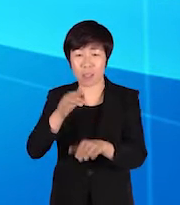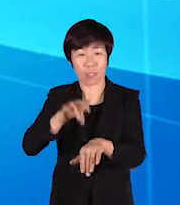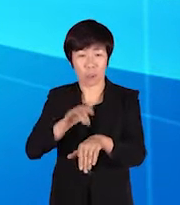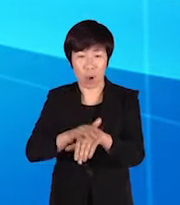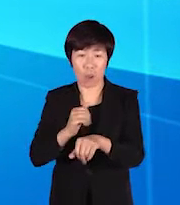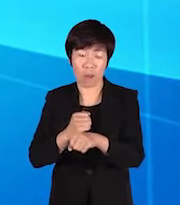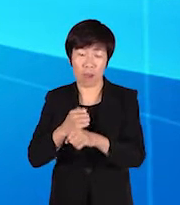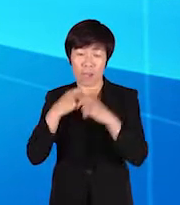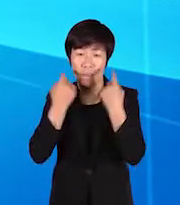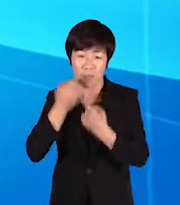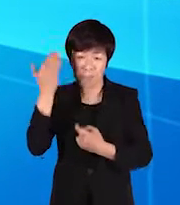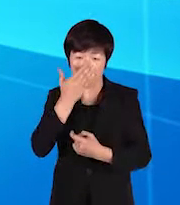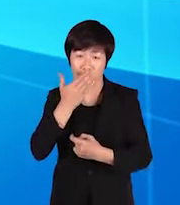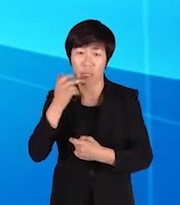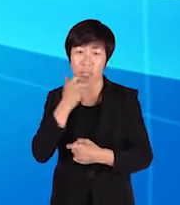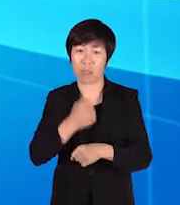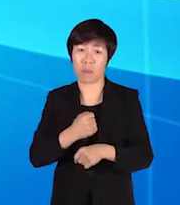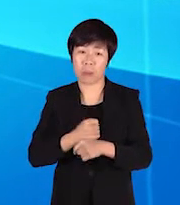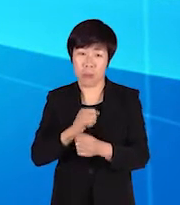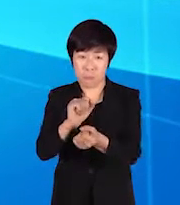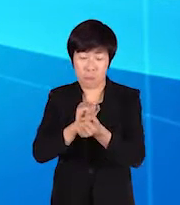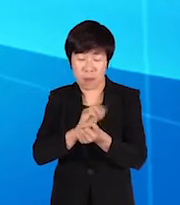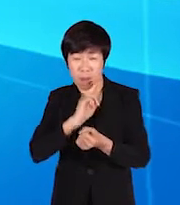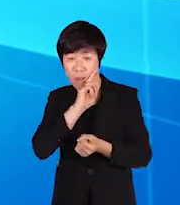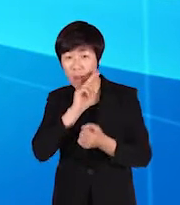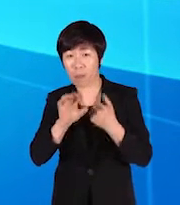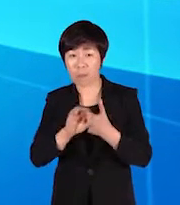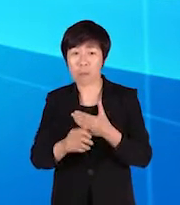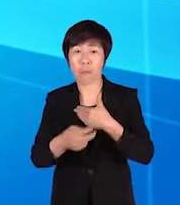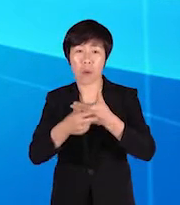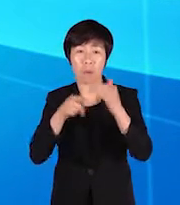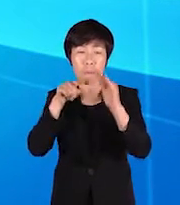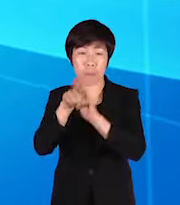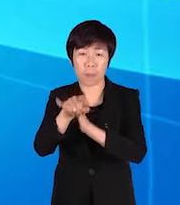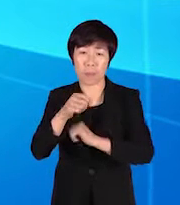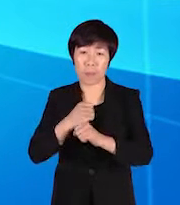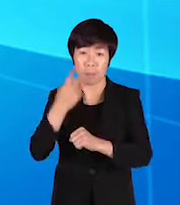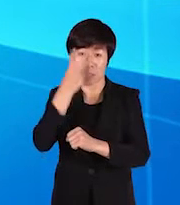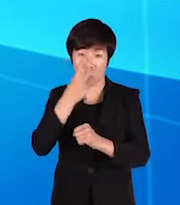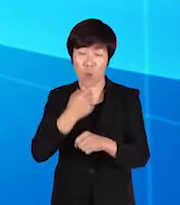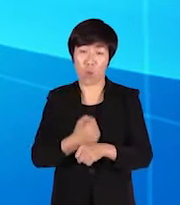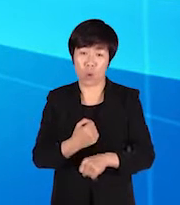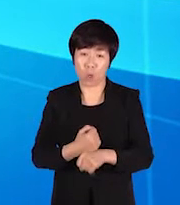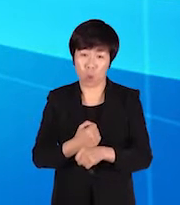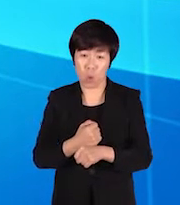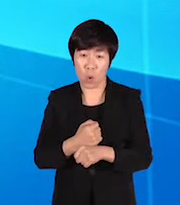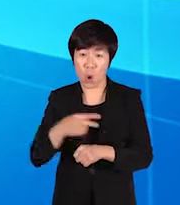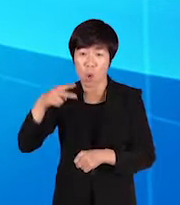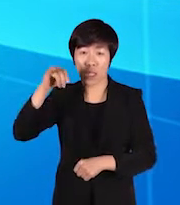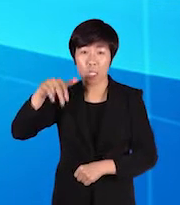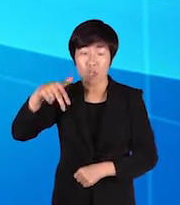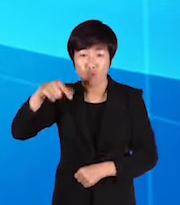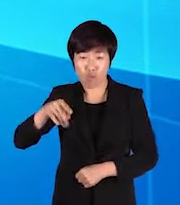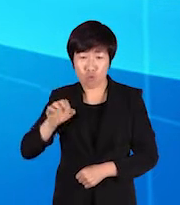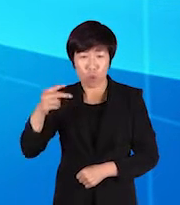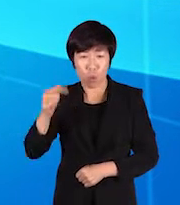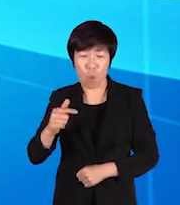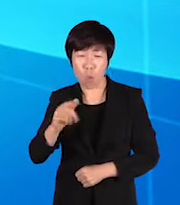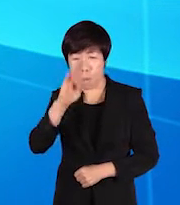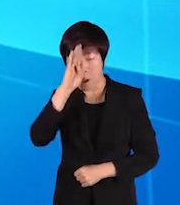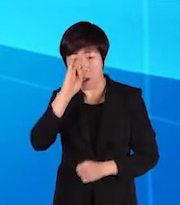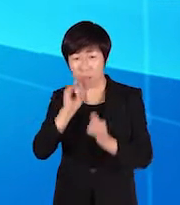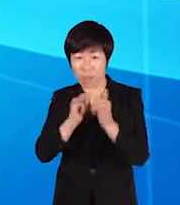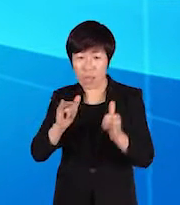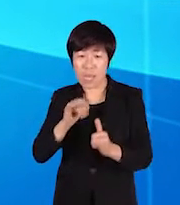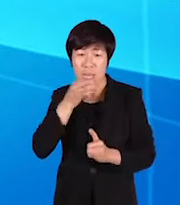해야 합니다. 감염이 의심될 경우 즉시 의료기관을 방문해 진료받고 식중독 환자의 침, 오염된